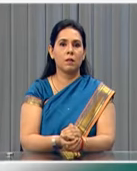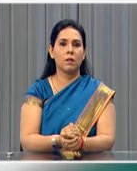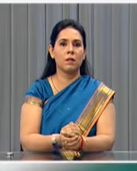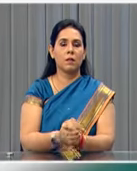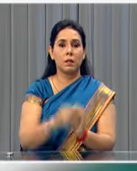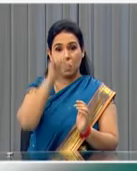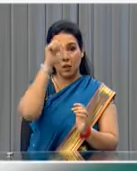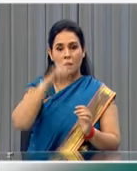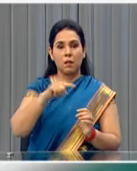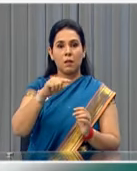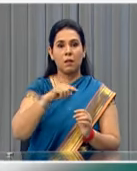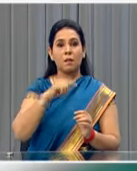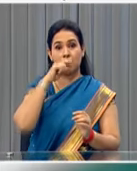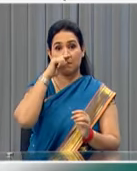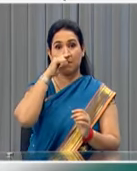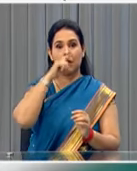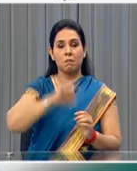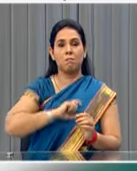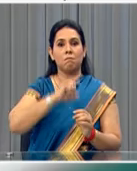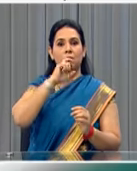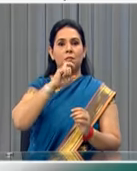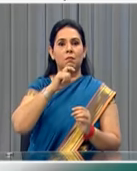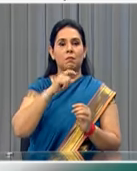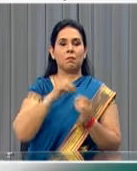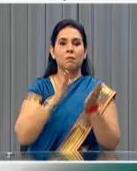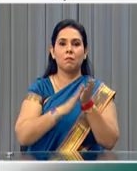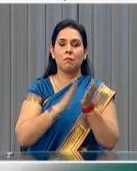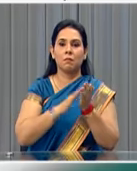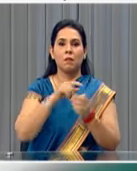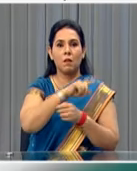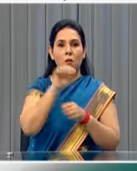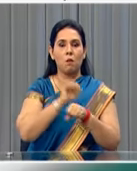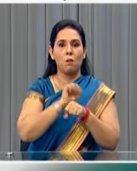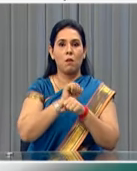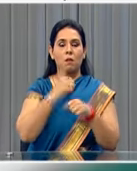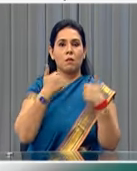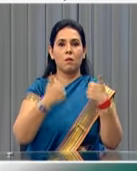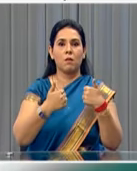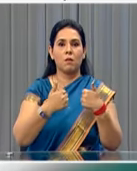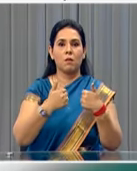भारत का माथा ऊंचा करने का अभिनंदनीय कार्य किया है।